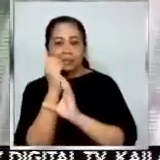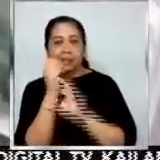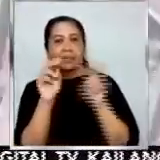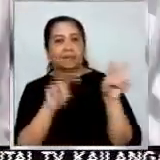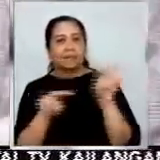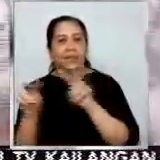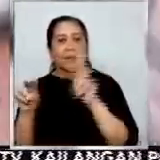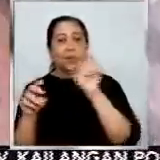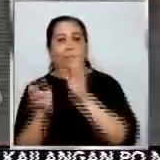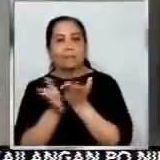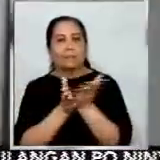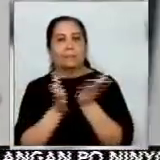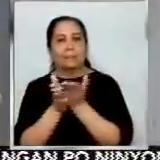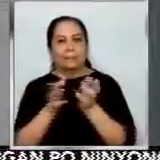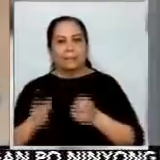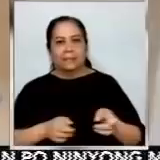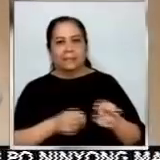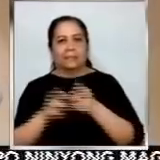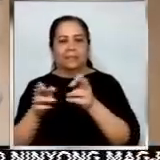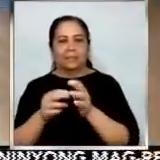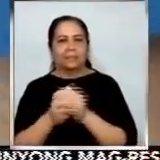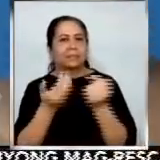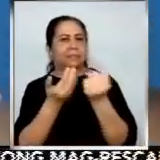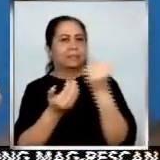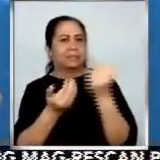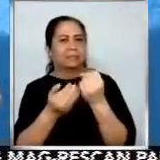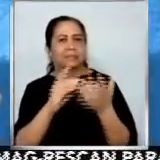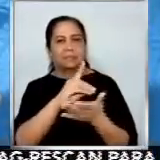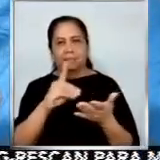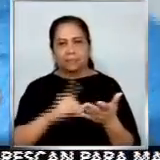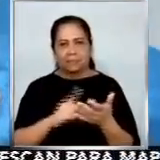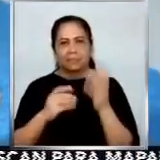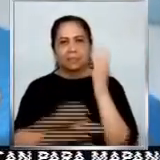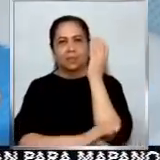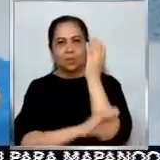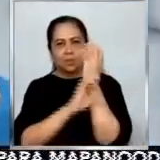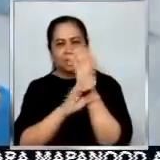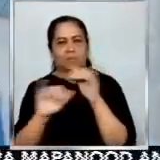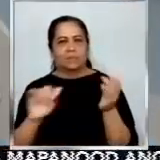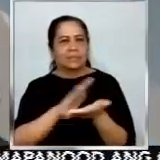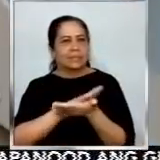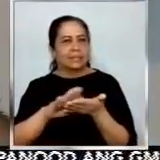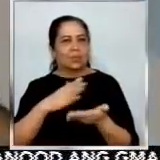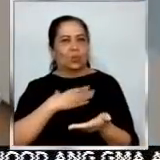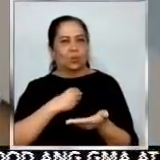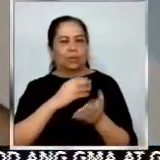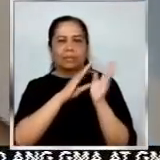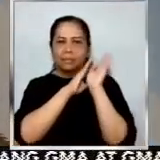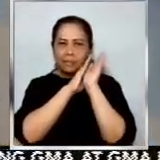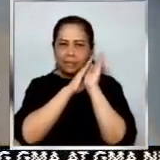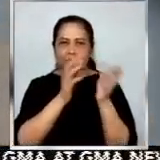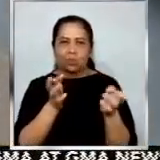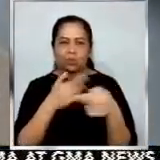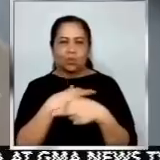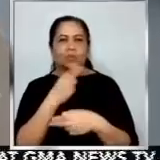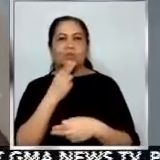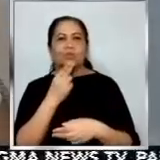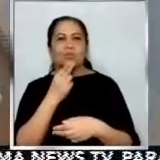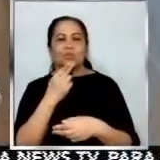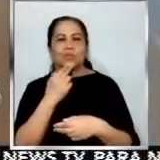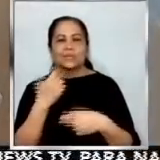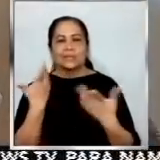River. Simple ang design ng condo tulad ng clean white bedroom. Ang cute na living area na